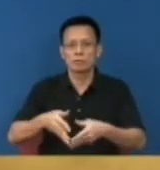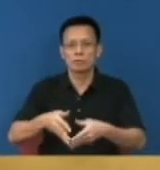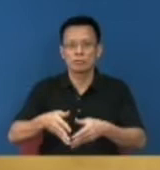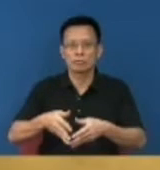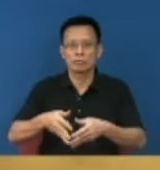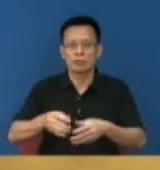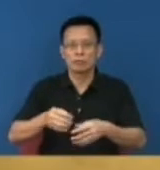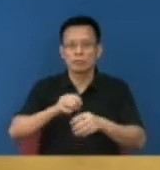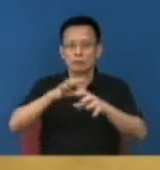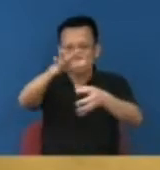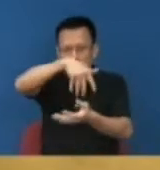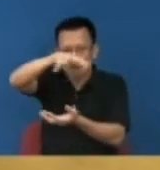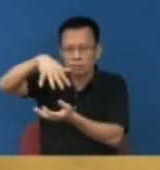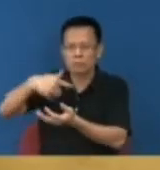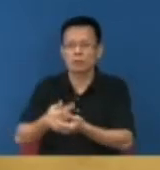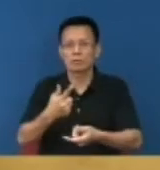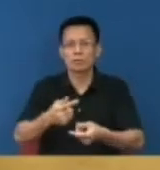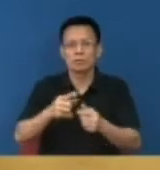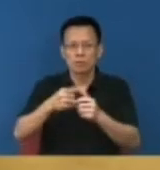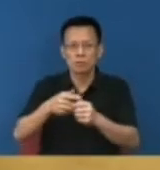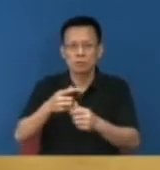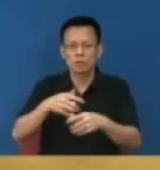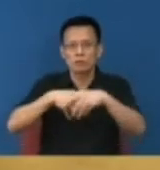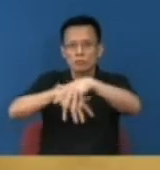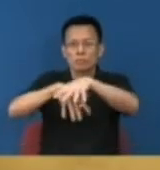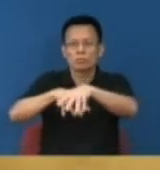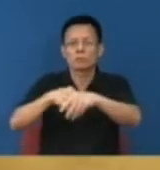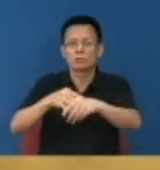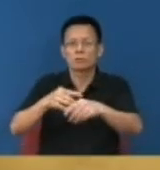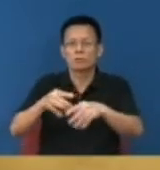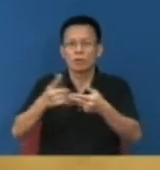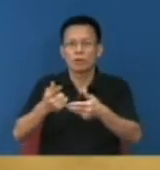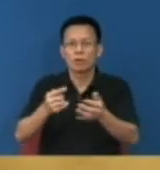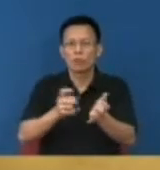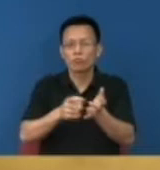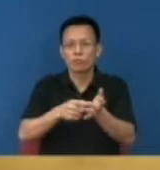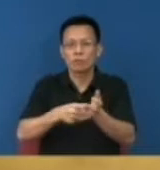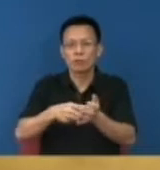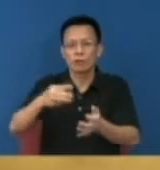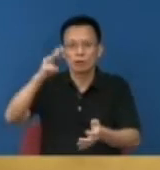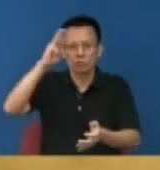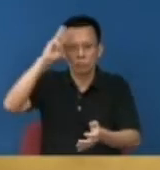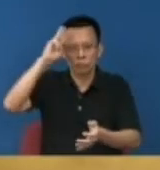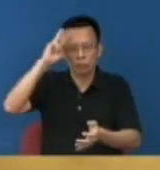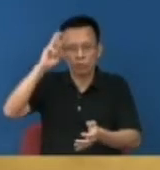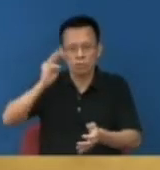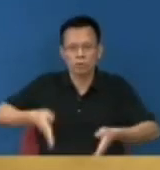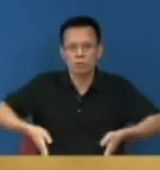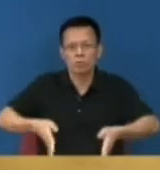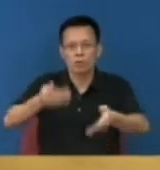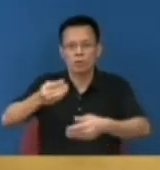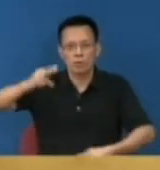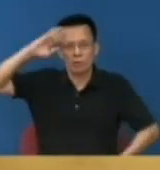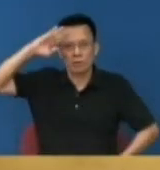这个游行的路线就是先去这个湾仔军器厂街的警察总部，